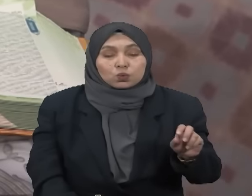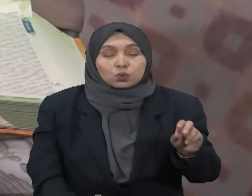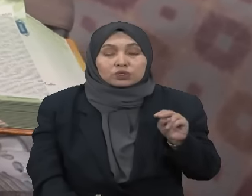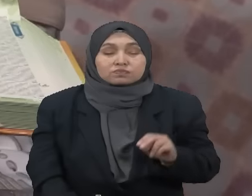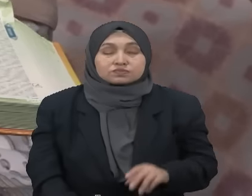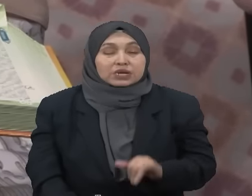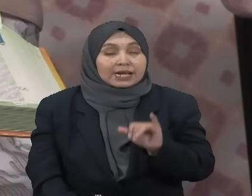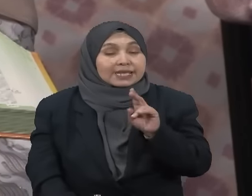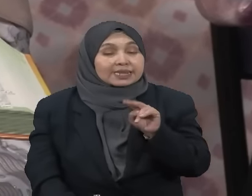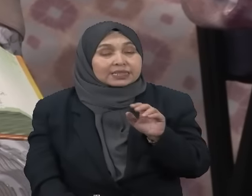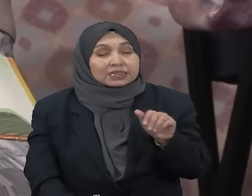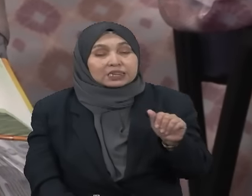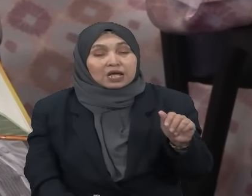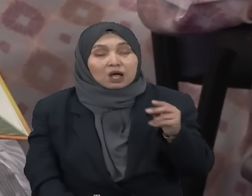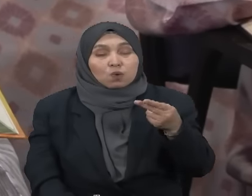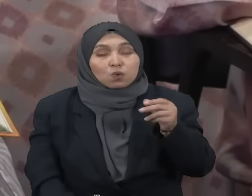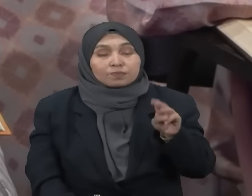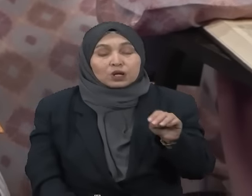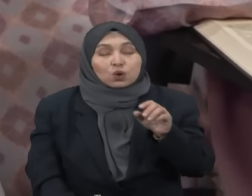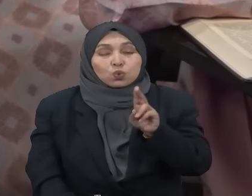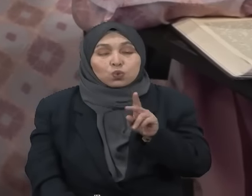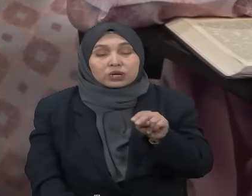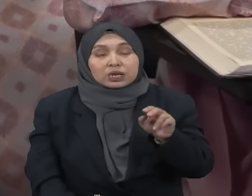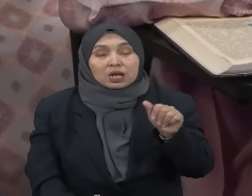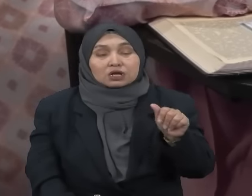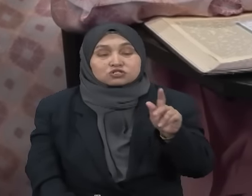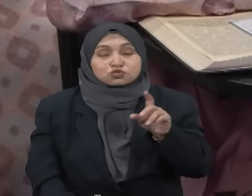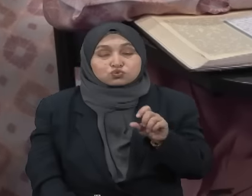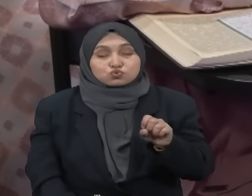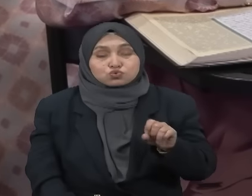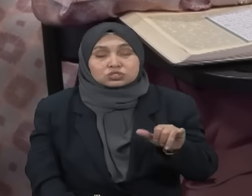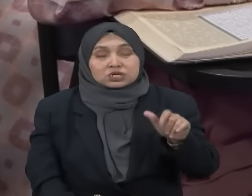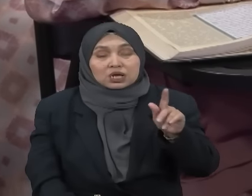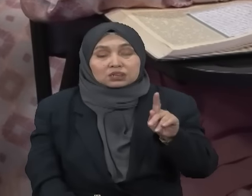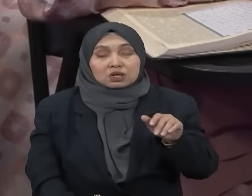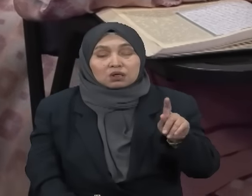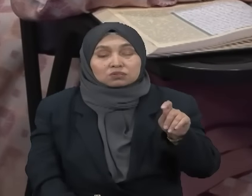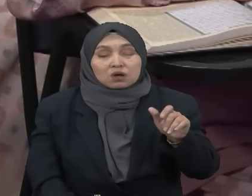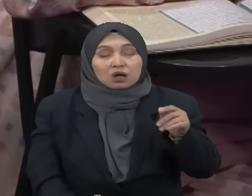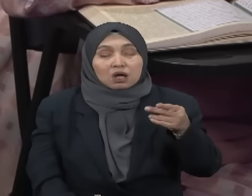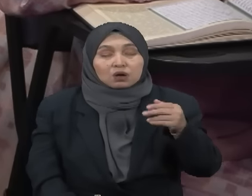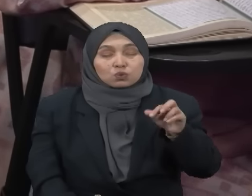yatatahharun. Innahum unasun